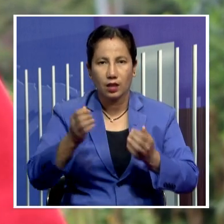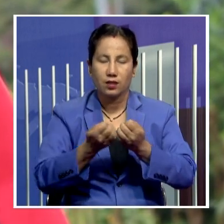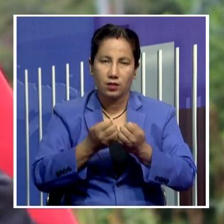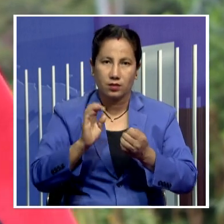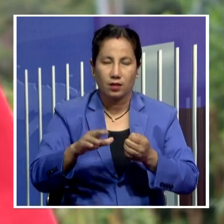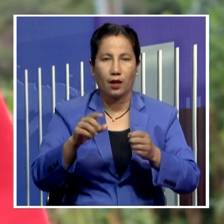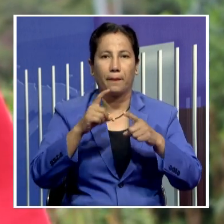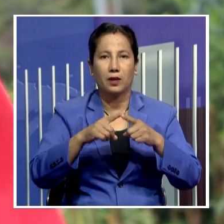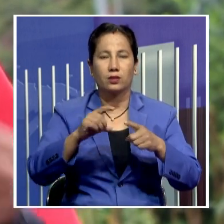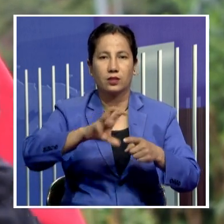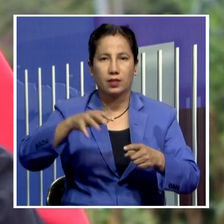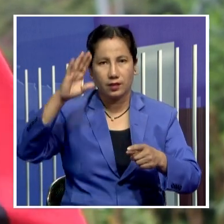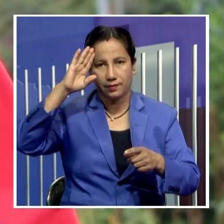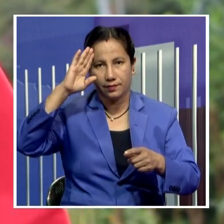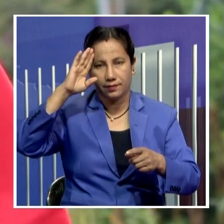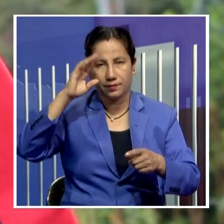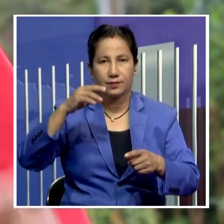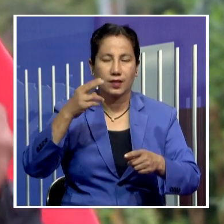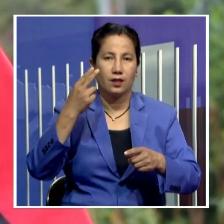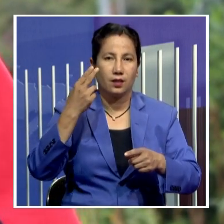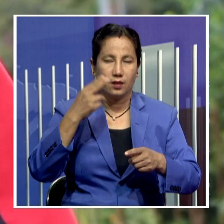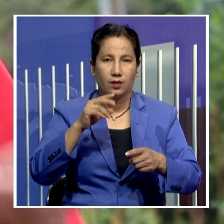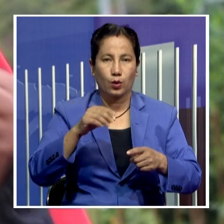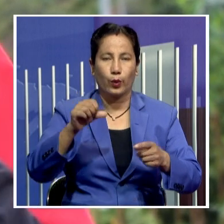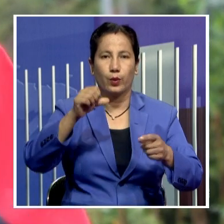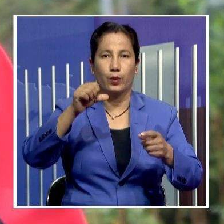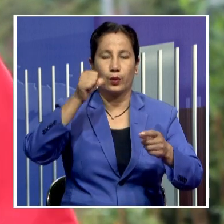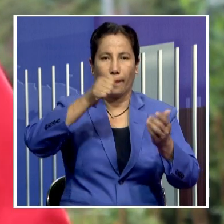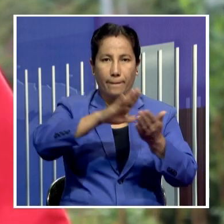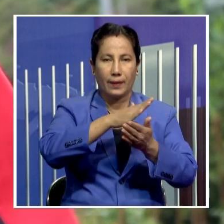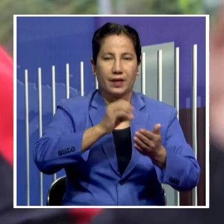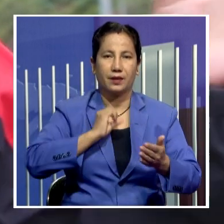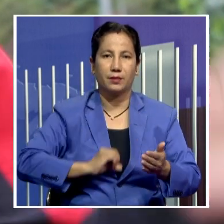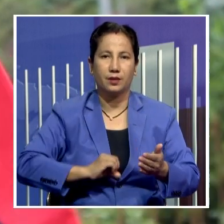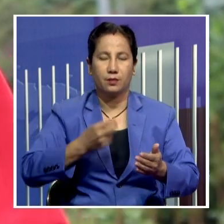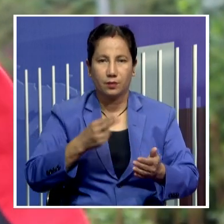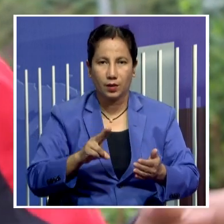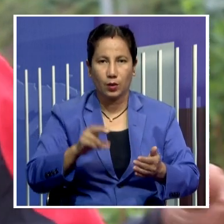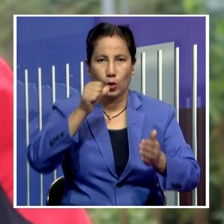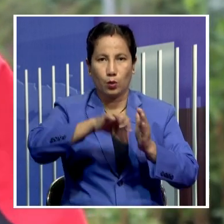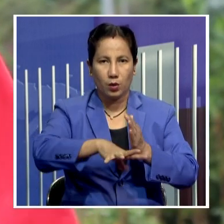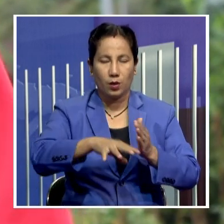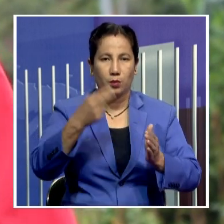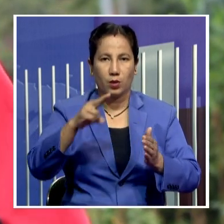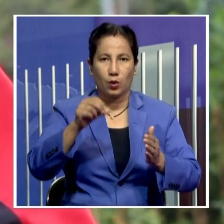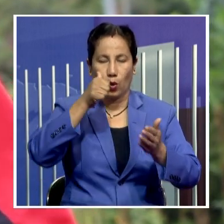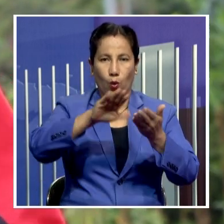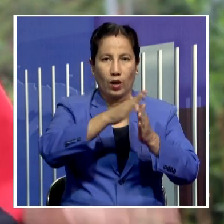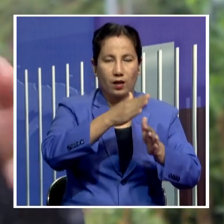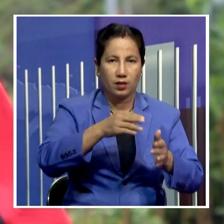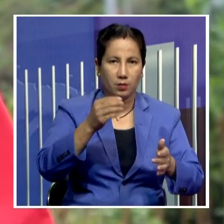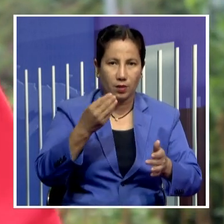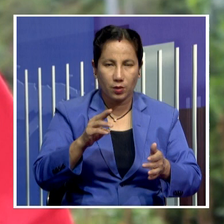प्लस स्थानीय सरकारले भइभरी आएर अब बाढी पीडितमा परेका, पहिरोमा परेका, खोला नदीमा